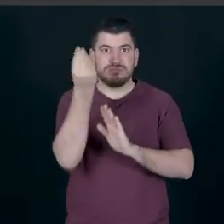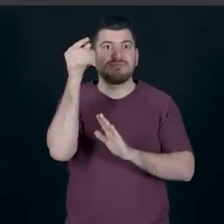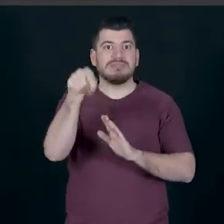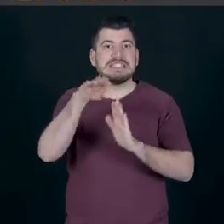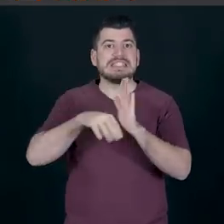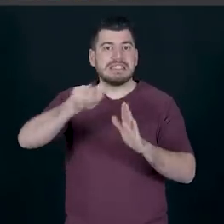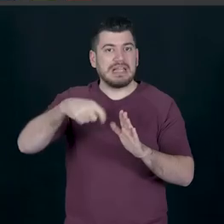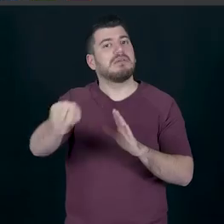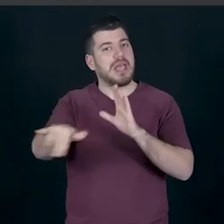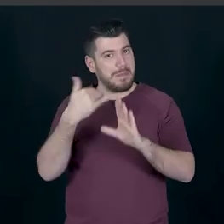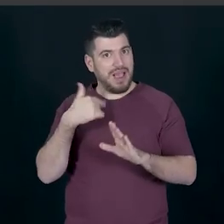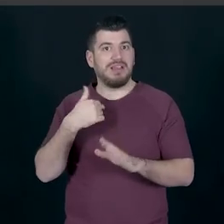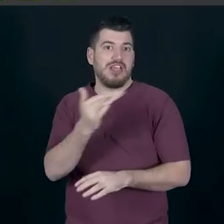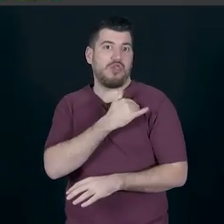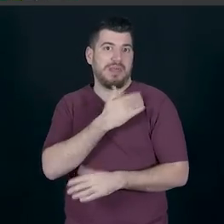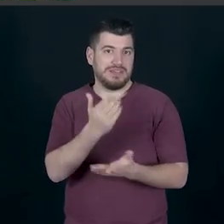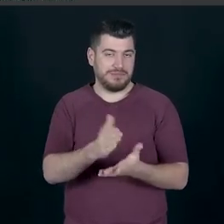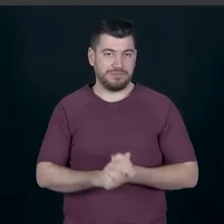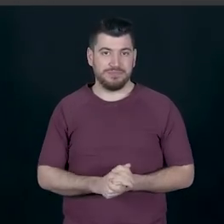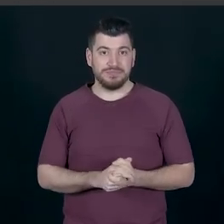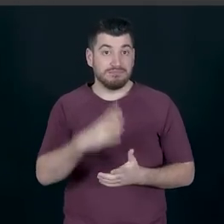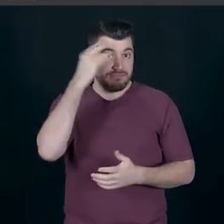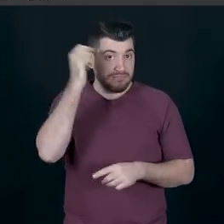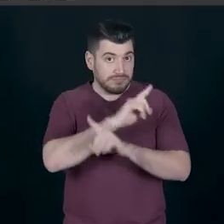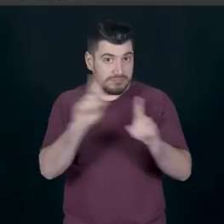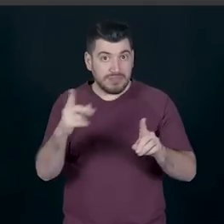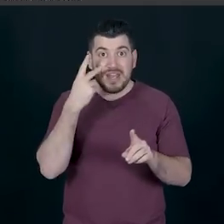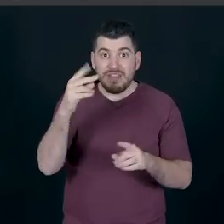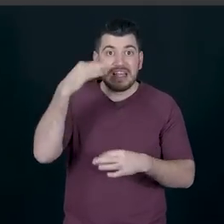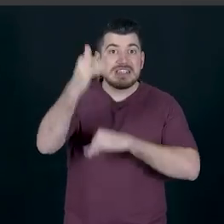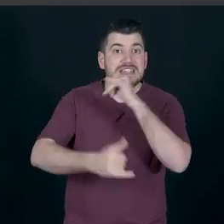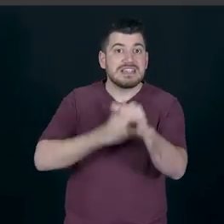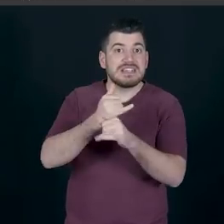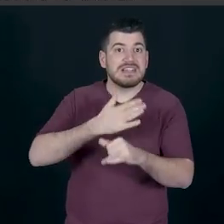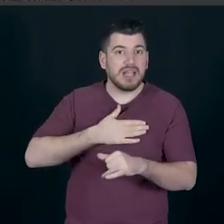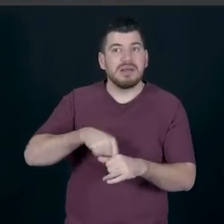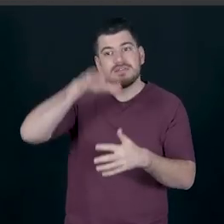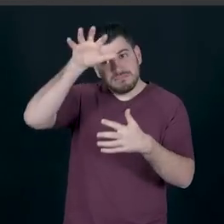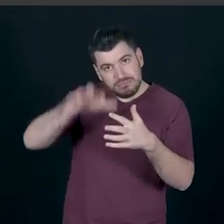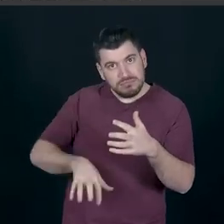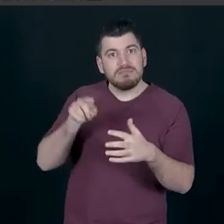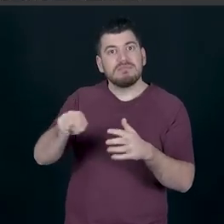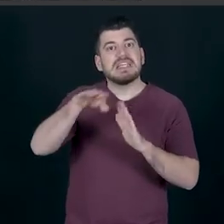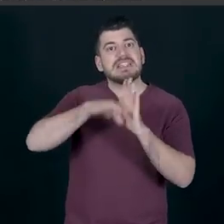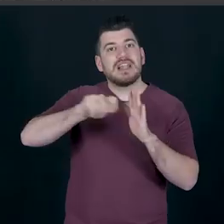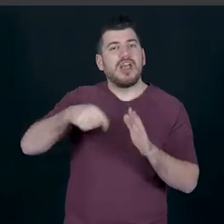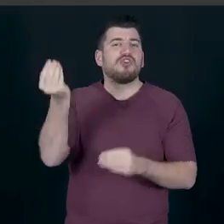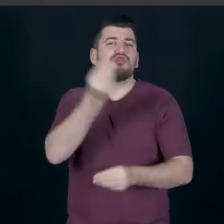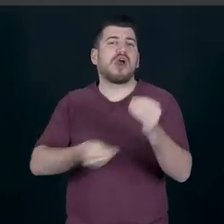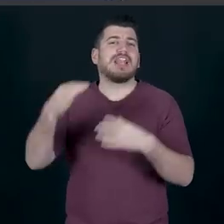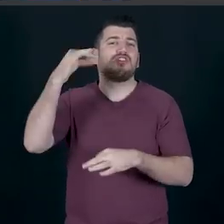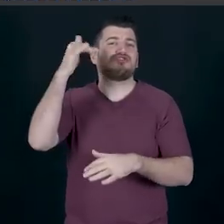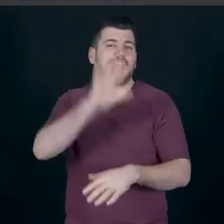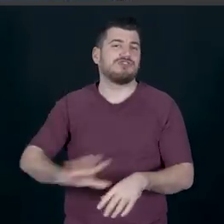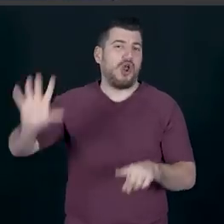mail για να κάνετε τη συνταγή. Μην ξεχάσετε να δείτε αναλυτικά τη συνταγή στο site μου akispetretzikis.com, το καλύτερο site μαγειρικής που